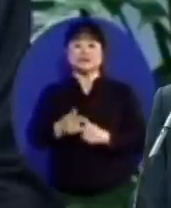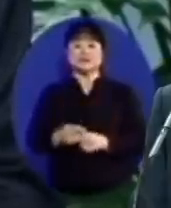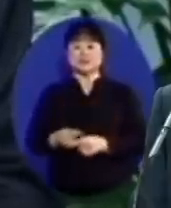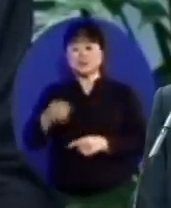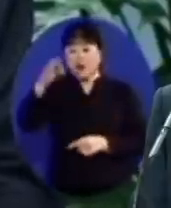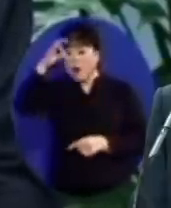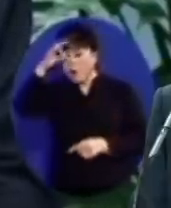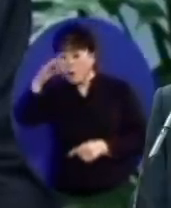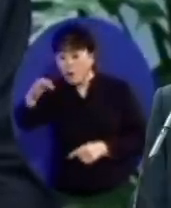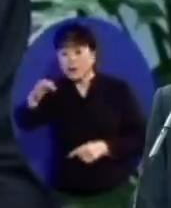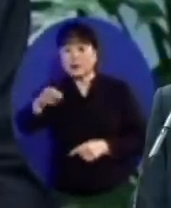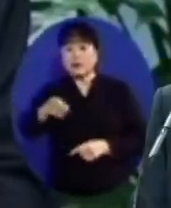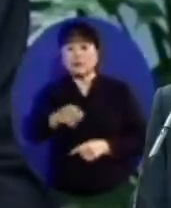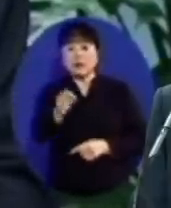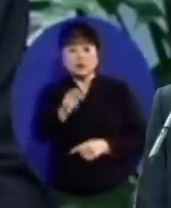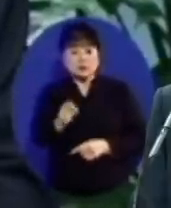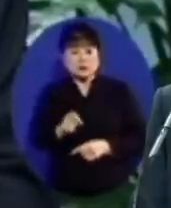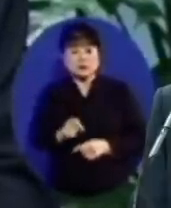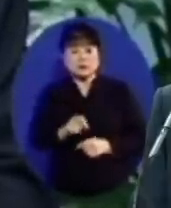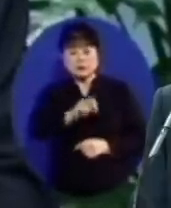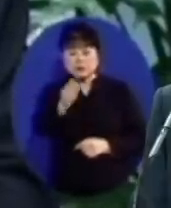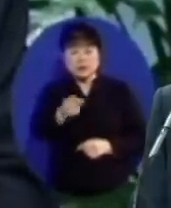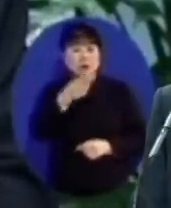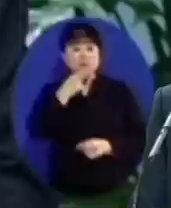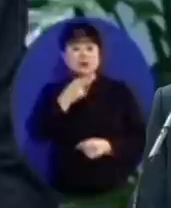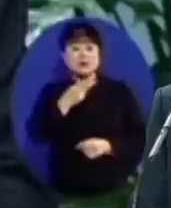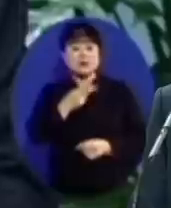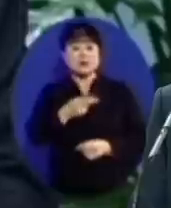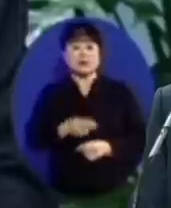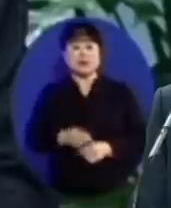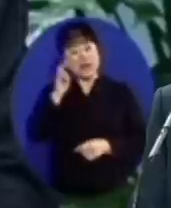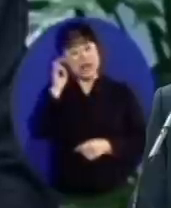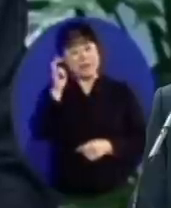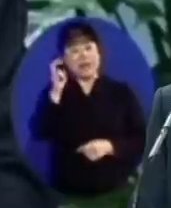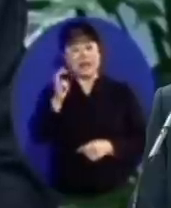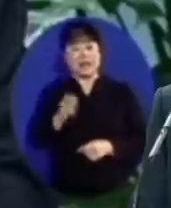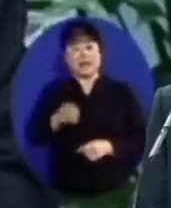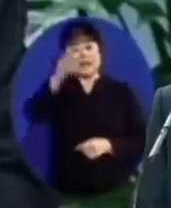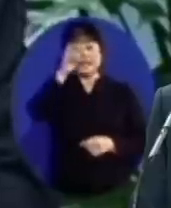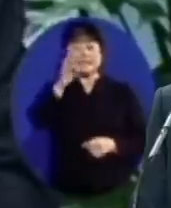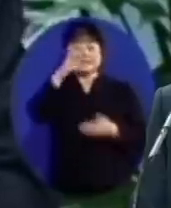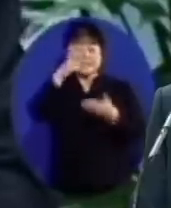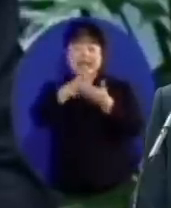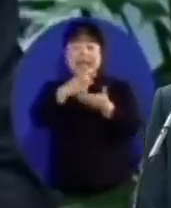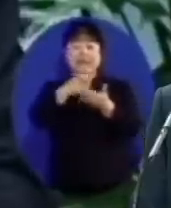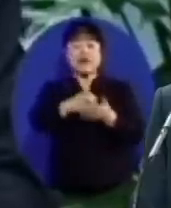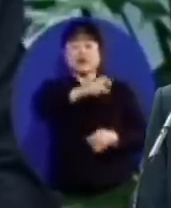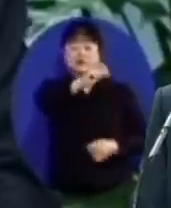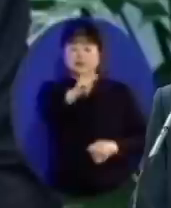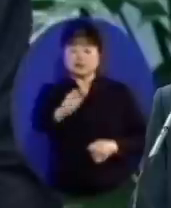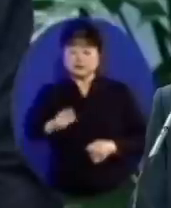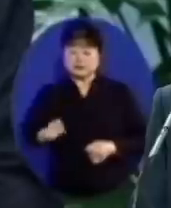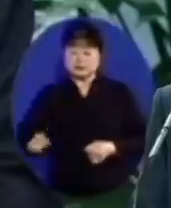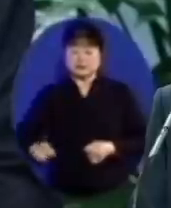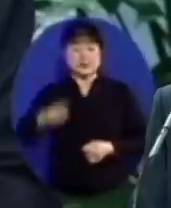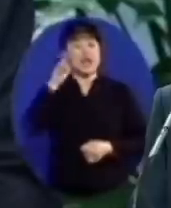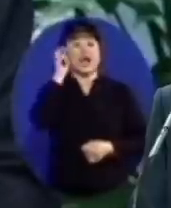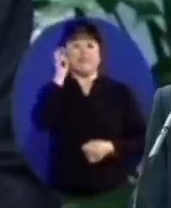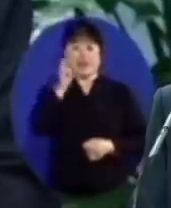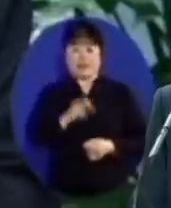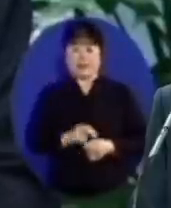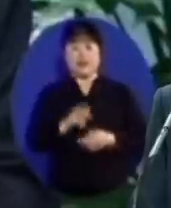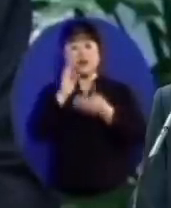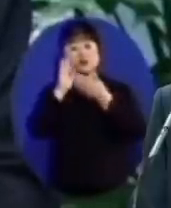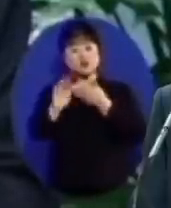보았으나 뭐라고 썼다고 성경은 기록하지 않지만 짐작할 수 있는 것입니다. 십계명을 주님께서 쭉 써내려가는 것입니다. 그러고